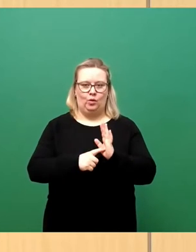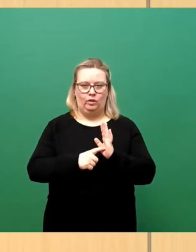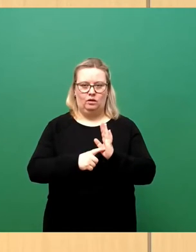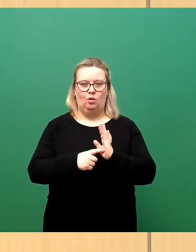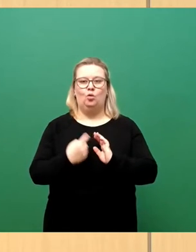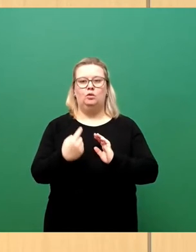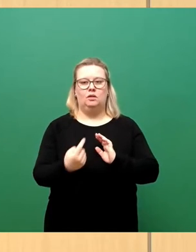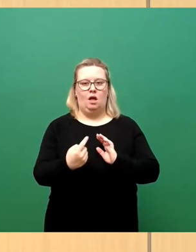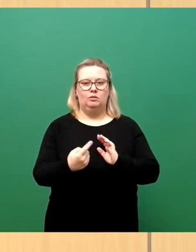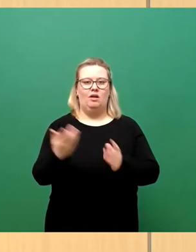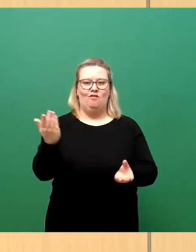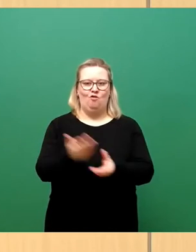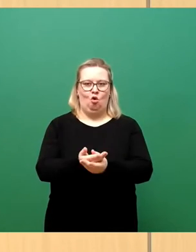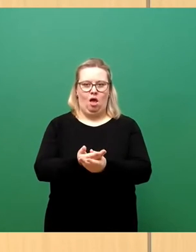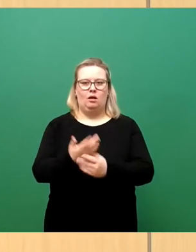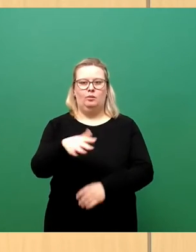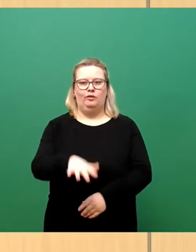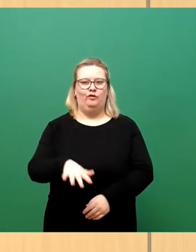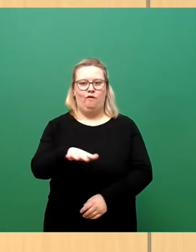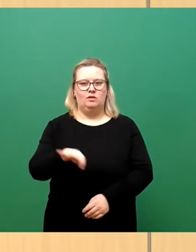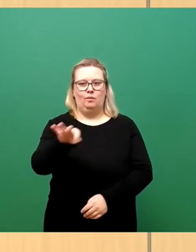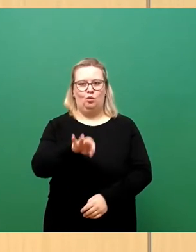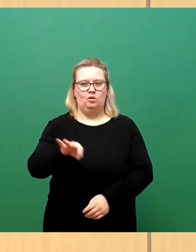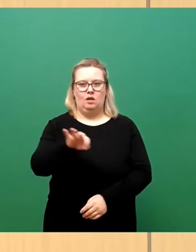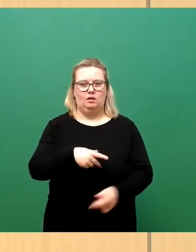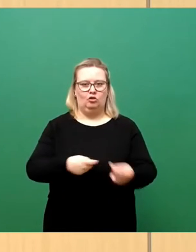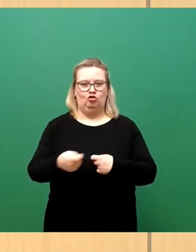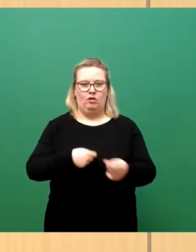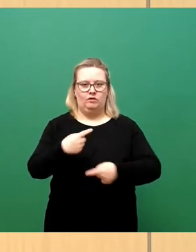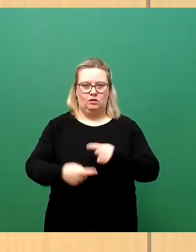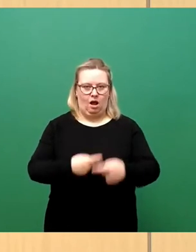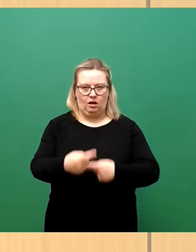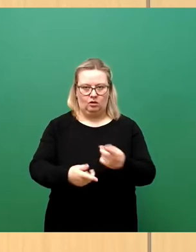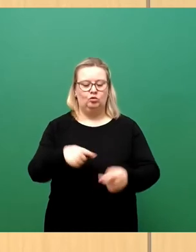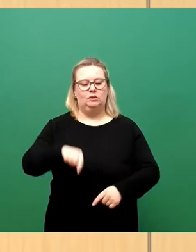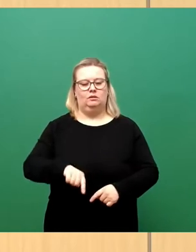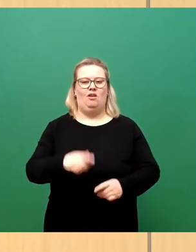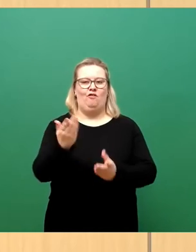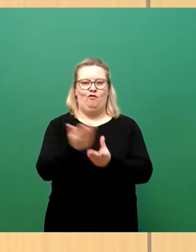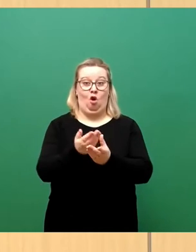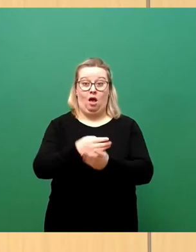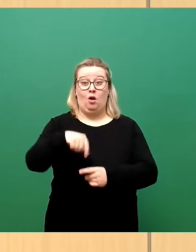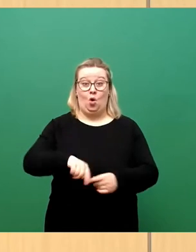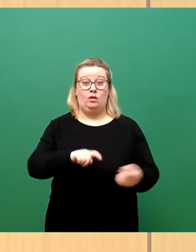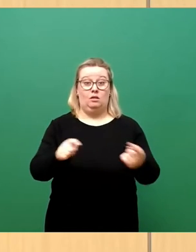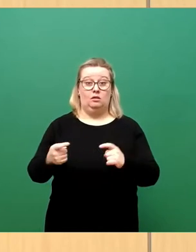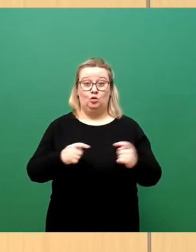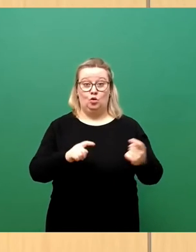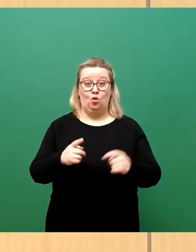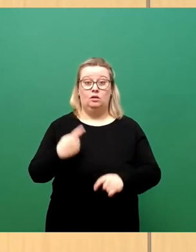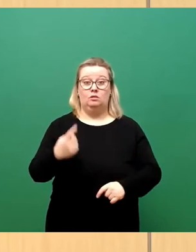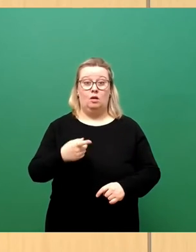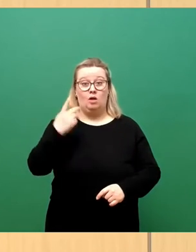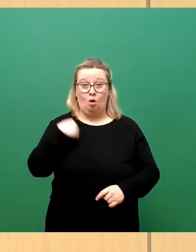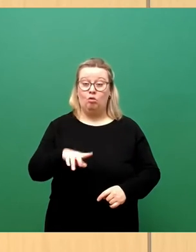eine Vorlage mit 15% in den Geschäftsgang. Und über diese Vorlage reden wir heute. Er hätte ja auch im Rat vehement für